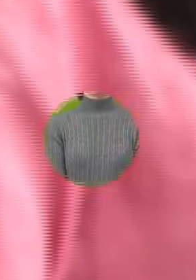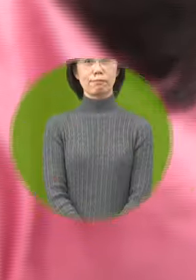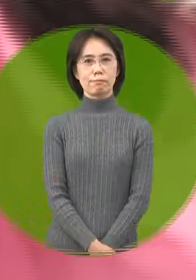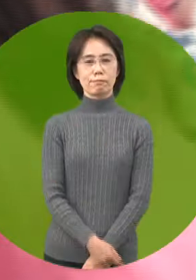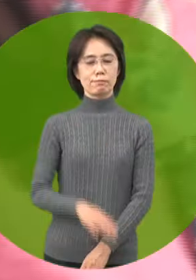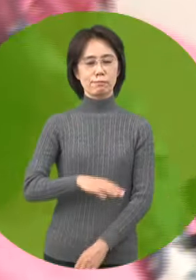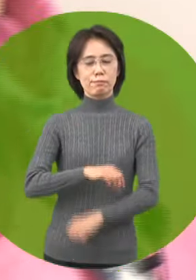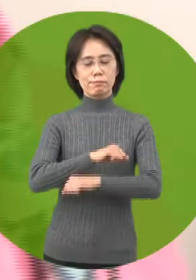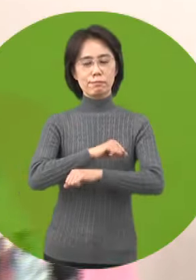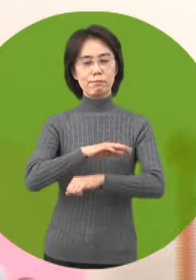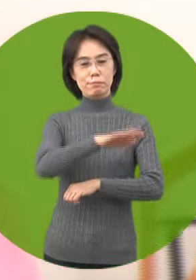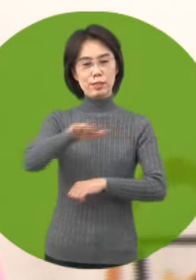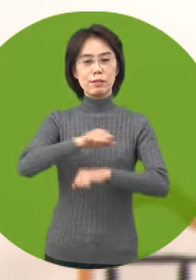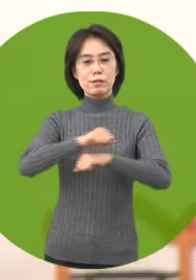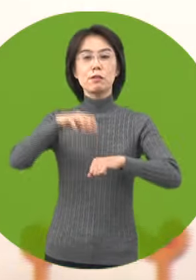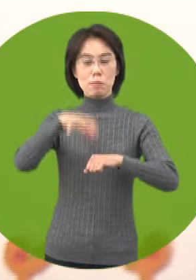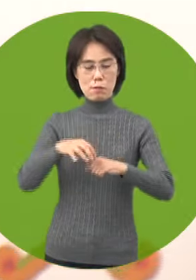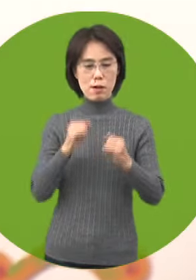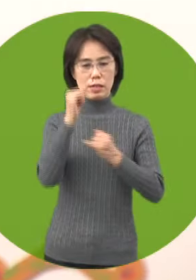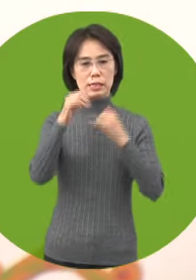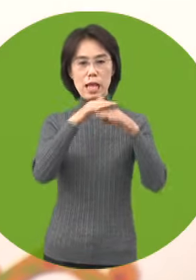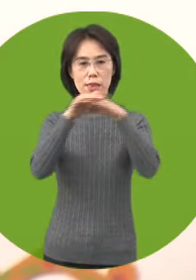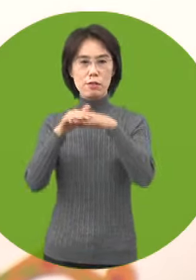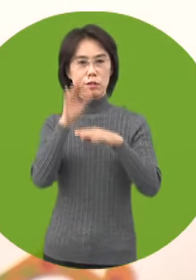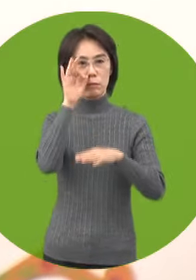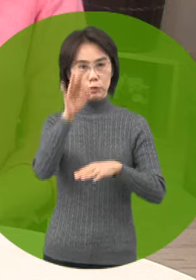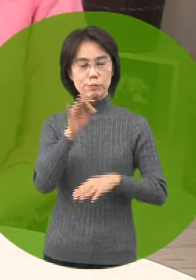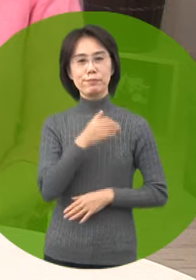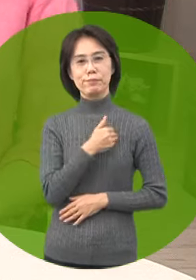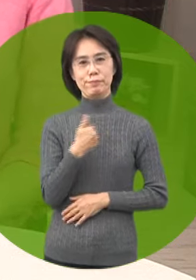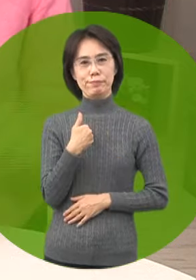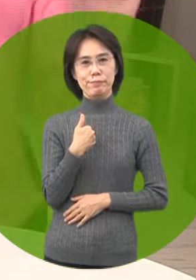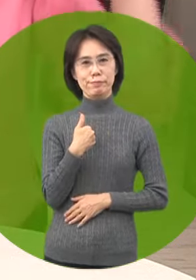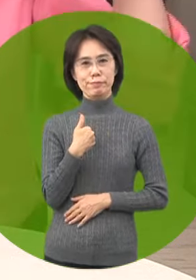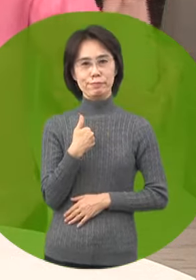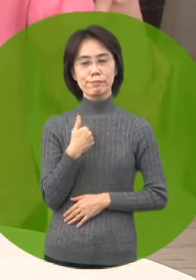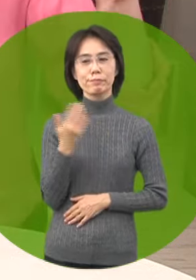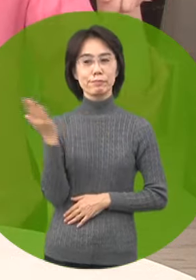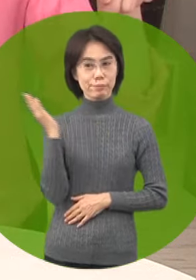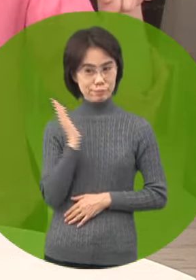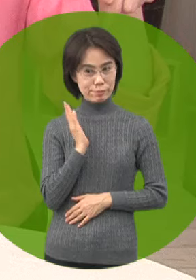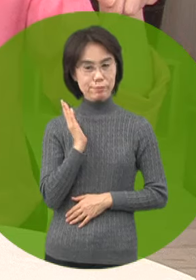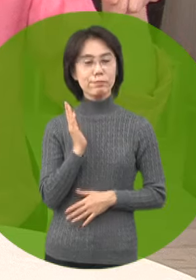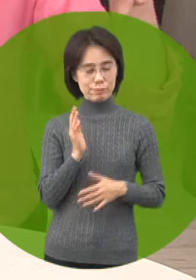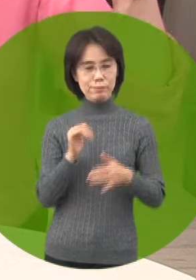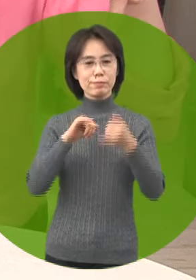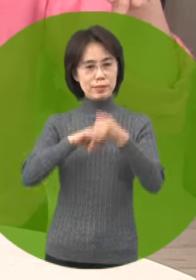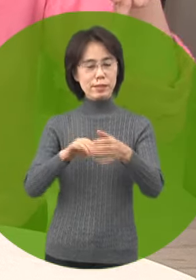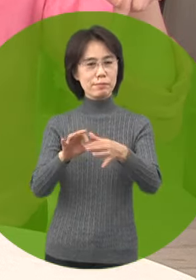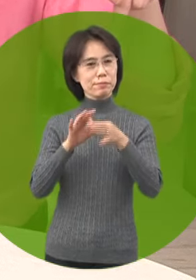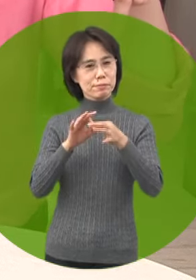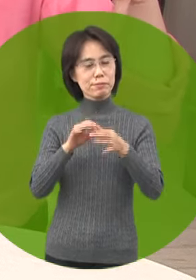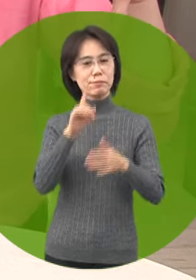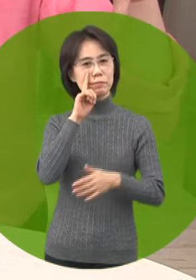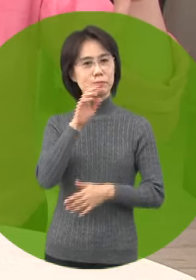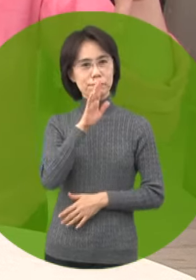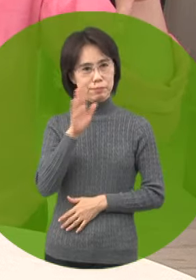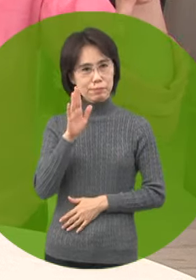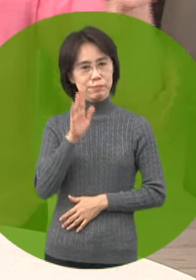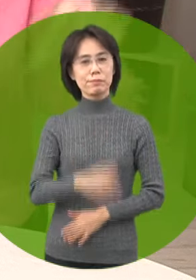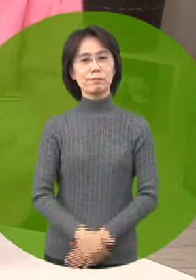うまんち広場はインターネットでもご覧いただけます。こちらへぜひアクセスしてくださいね。